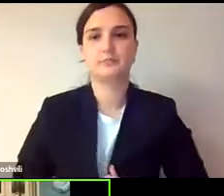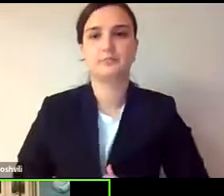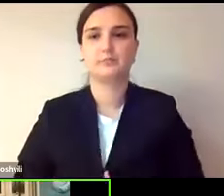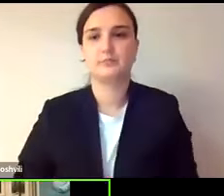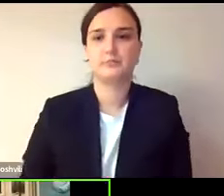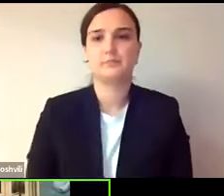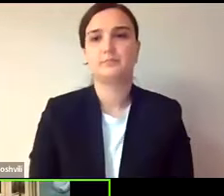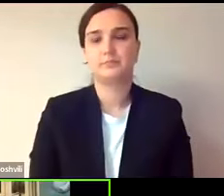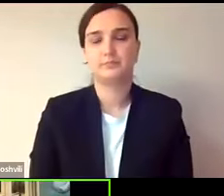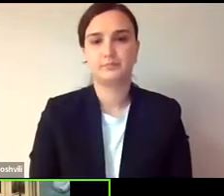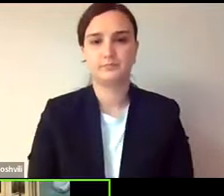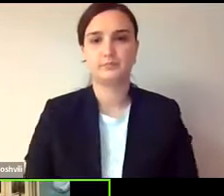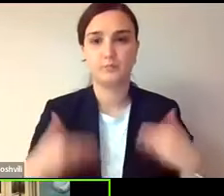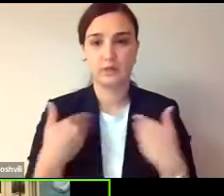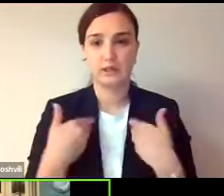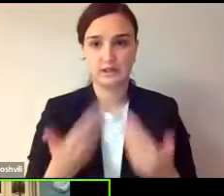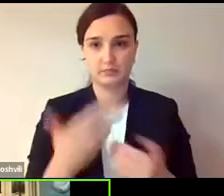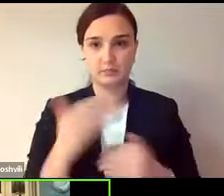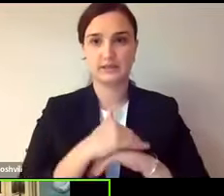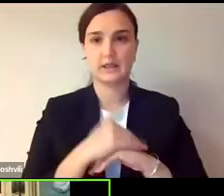გამარჯობა, საღამოშიდობისა.